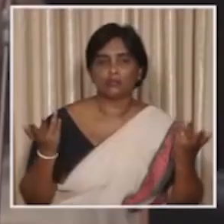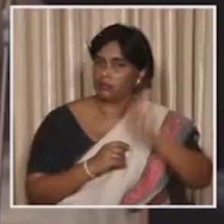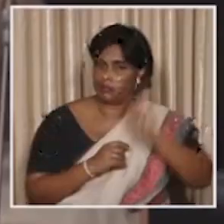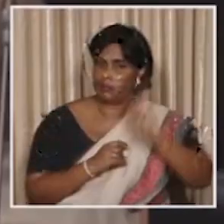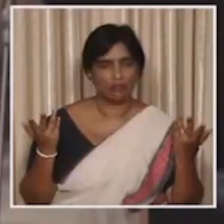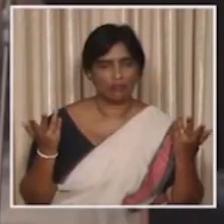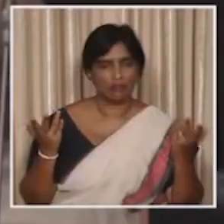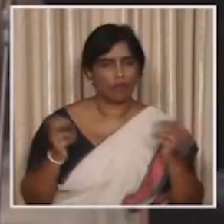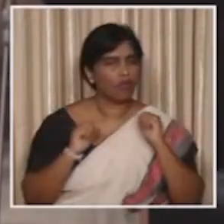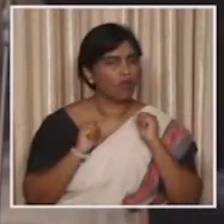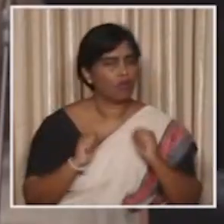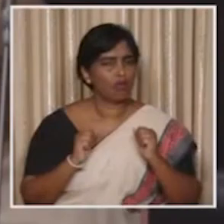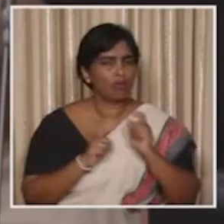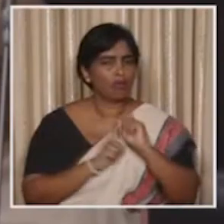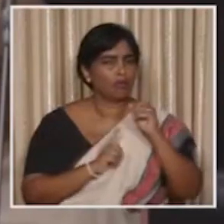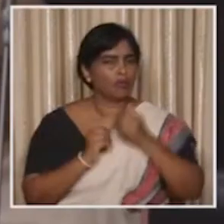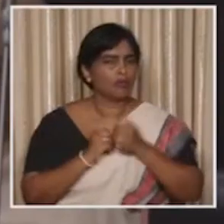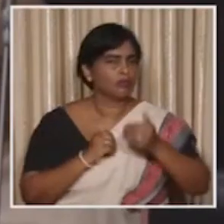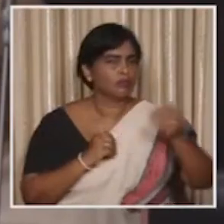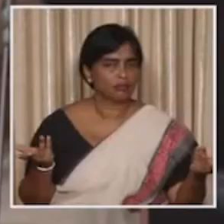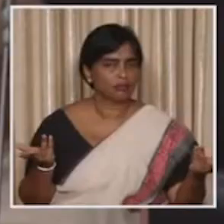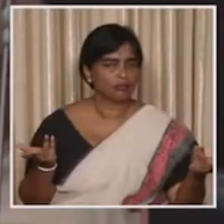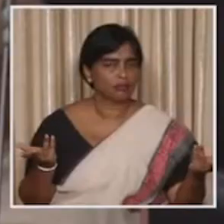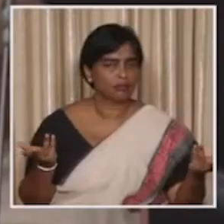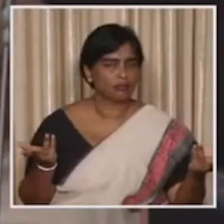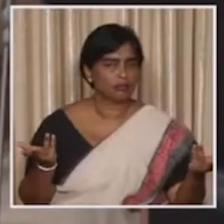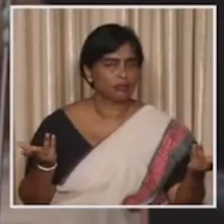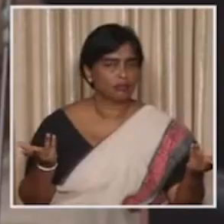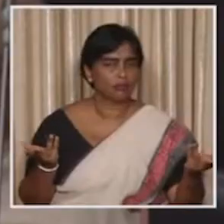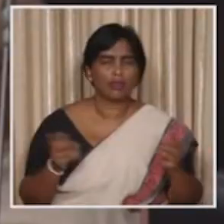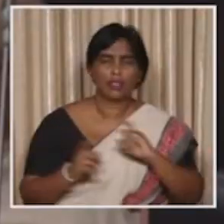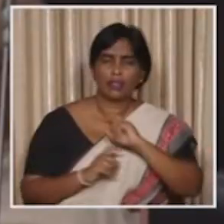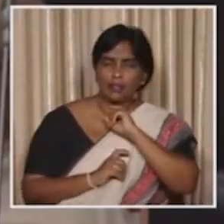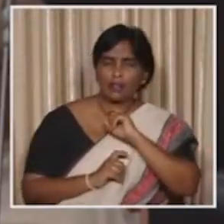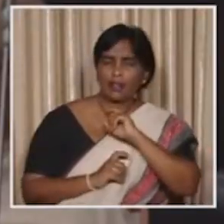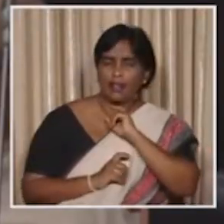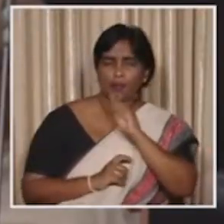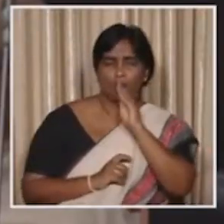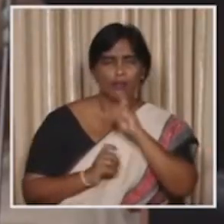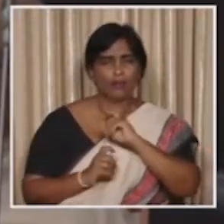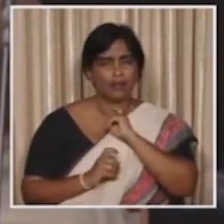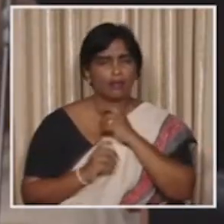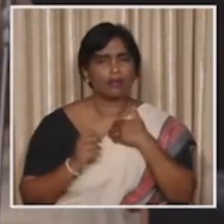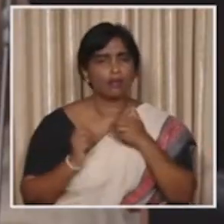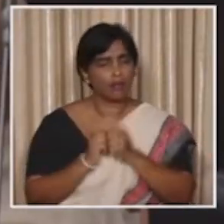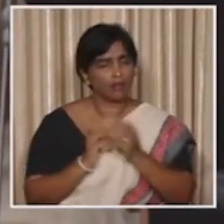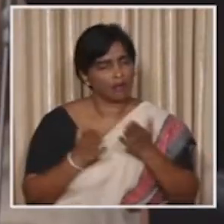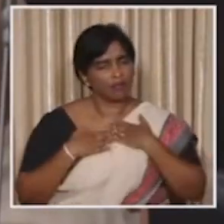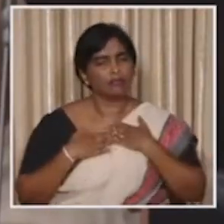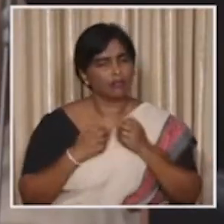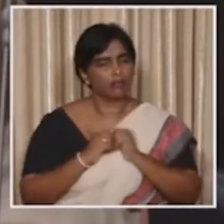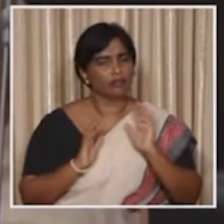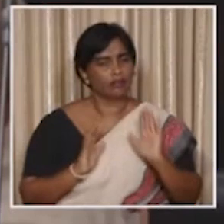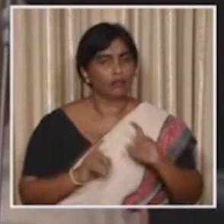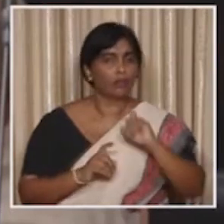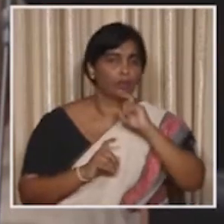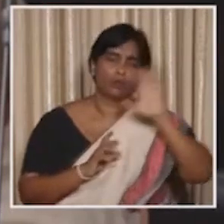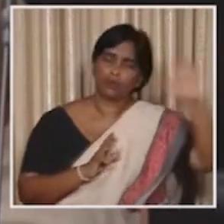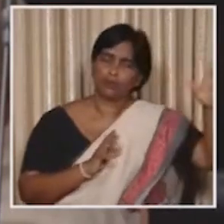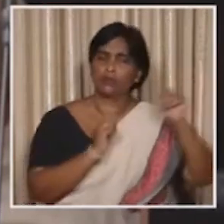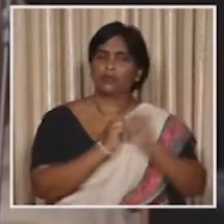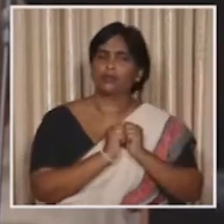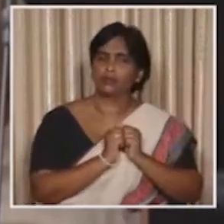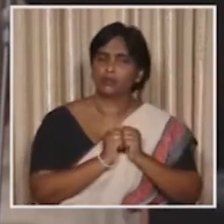කරේ නැහැ කොහොමද මේ සභාව මේ වැඩ කටයුතු කරන්නේ නිකන් කෑ ගැහුවා කියලා අපේ වැඩ අපිට තියෙනවා. අධිකරණේ වැඩ